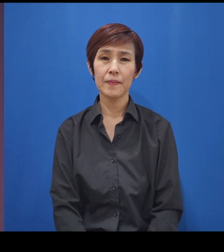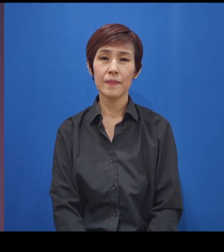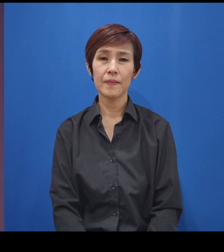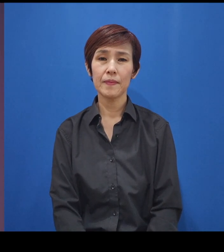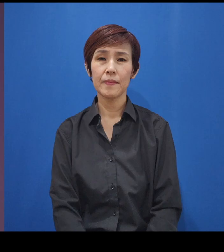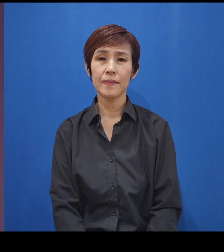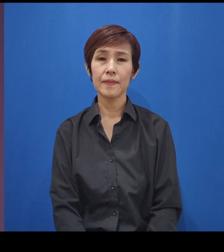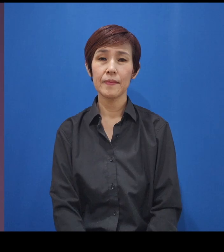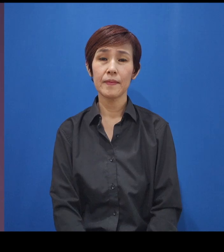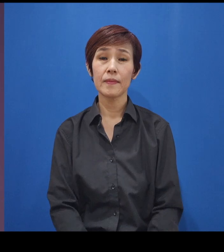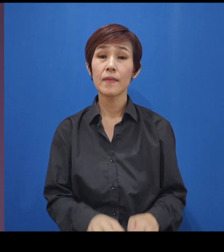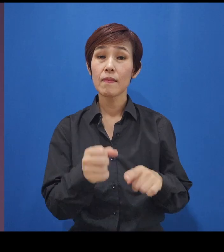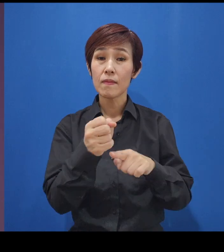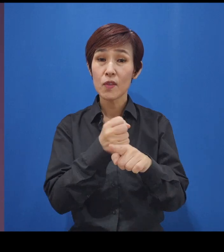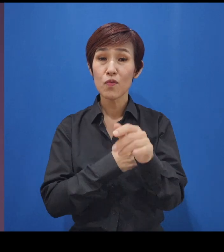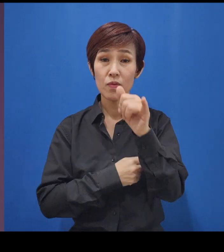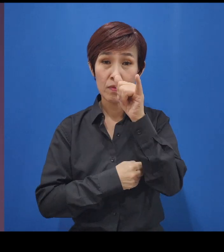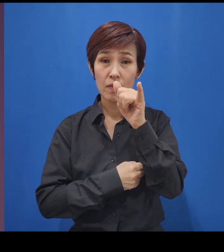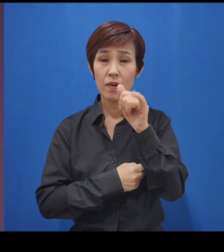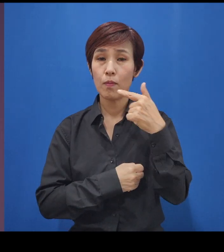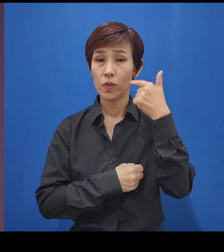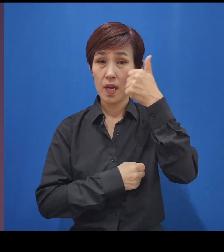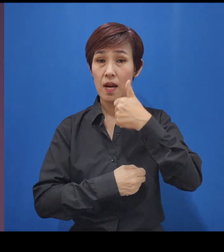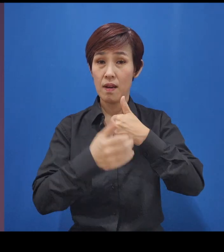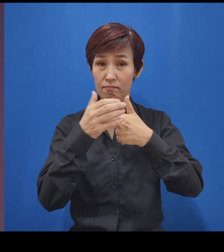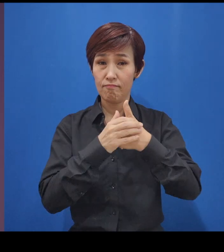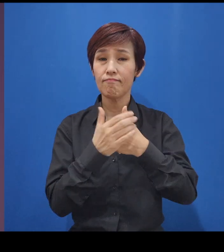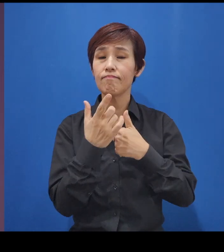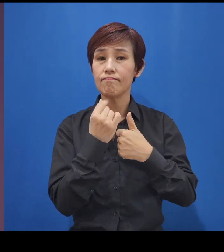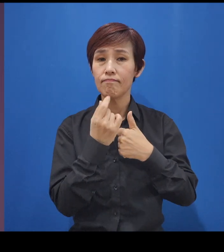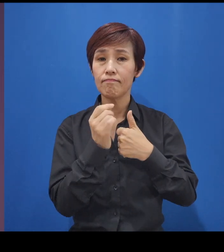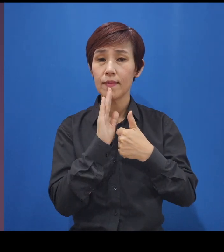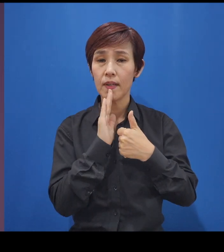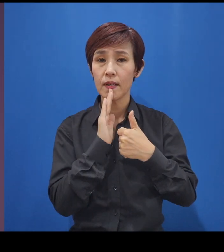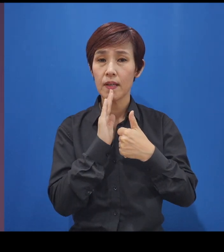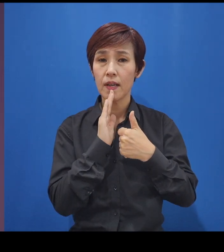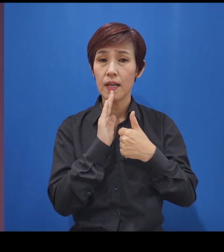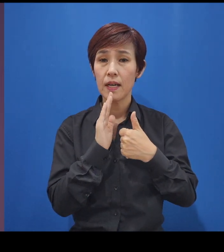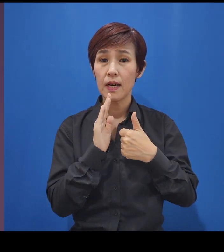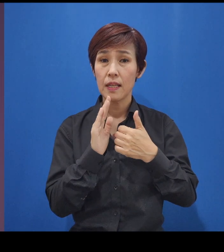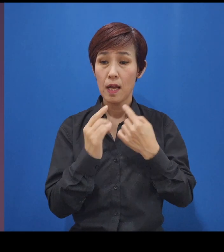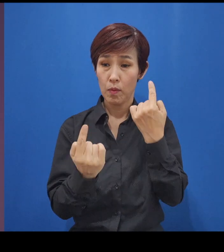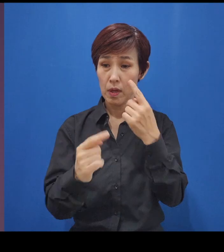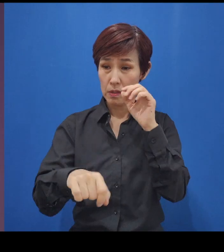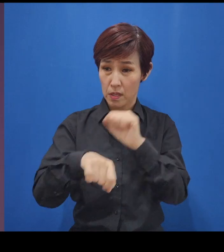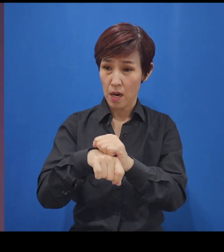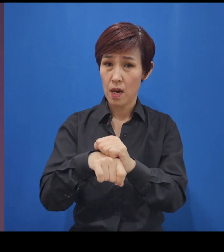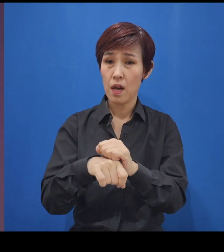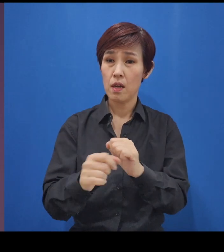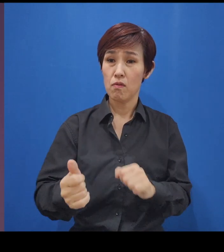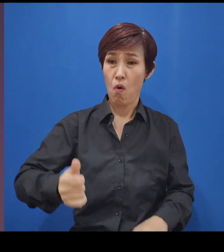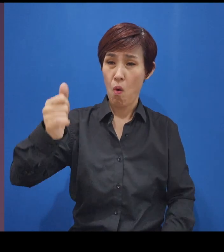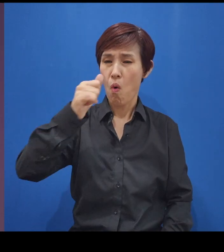뜻이 있어 저를 여기 세우신 것일 뿐 사람이 없어 저를 여기 세우신 게 아닙니다.